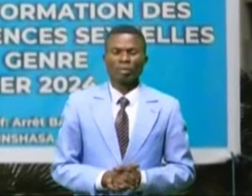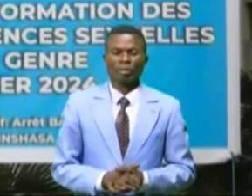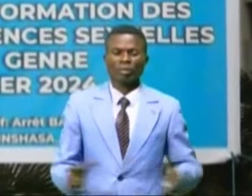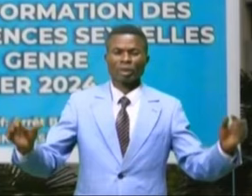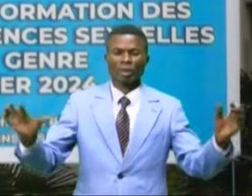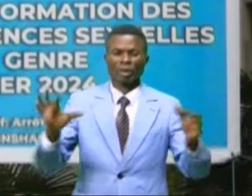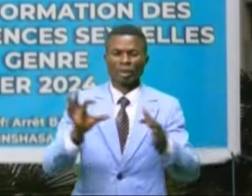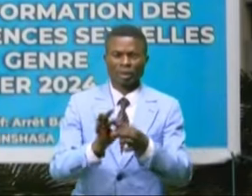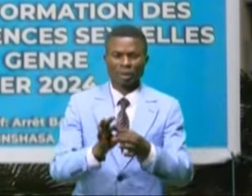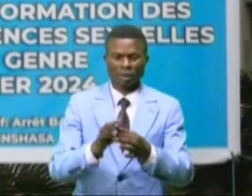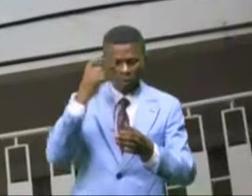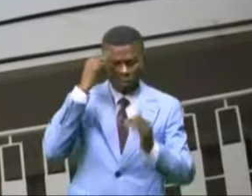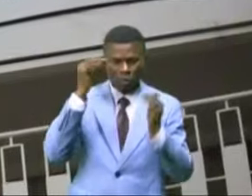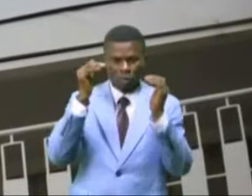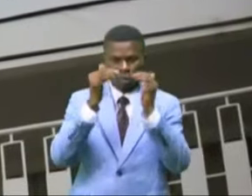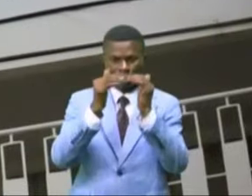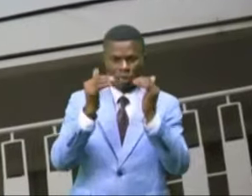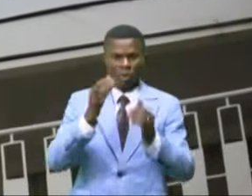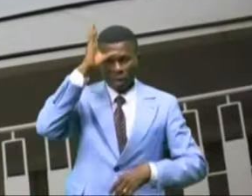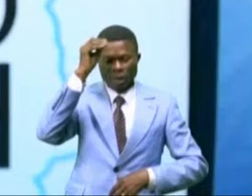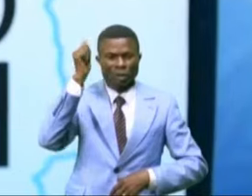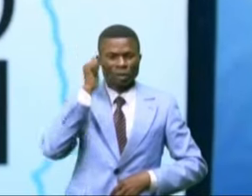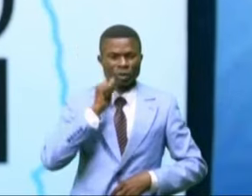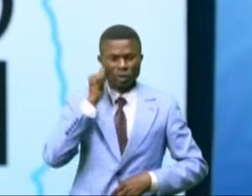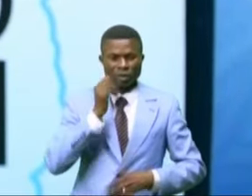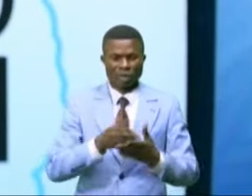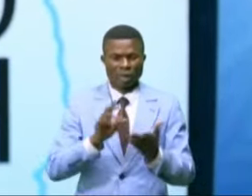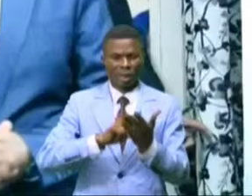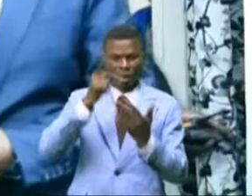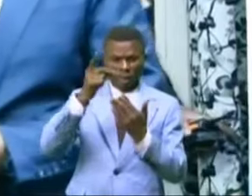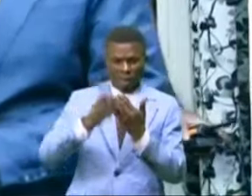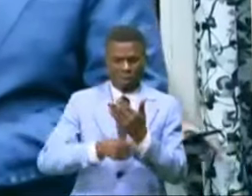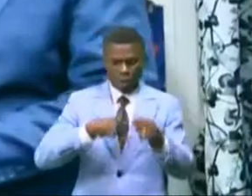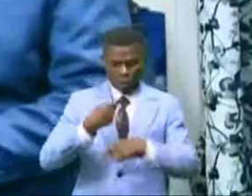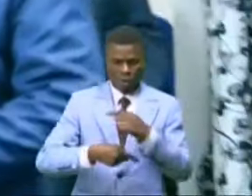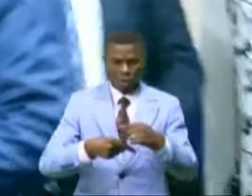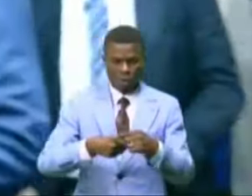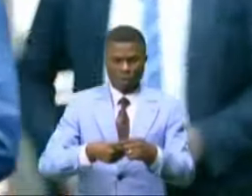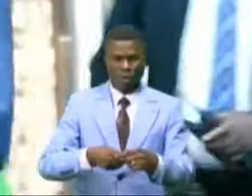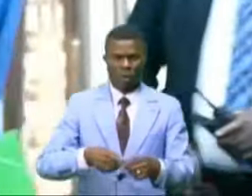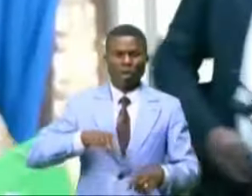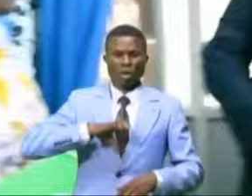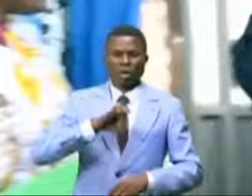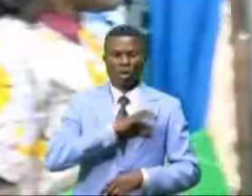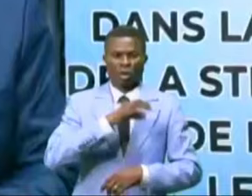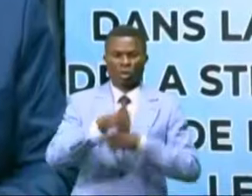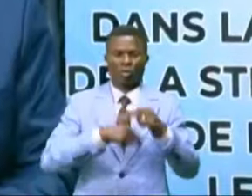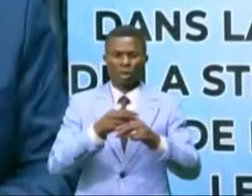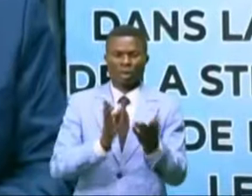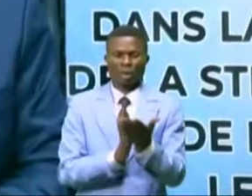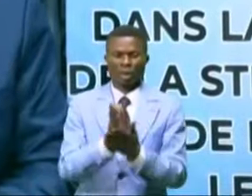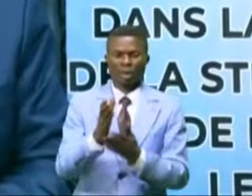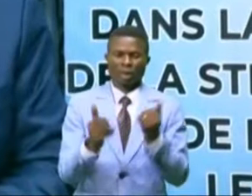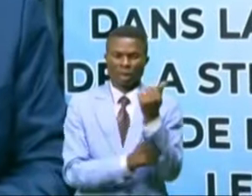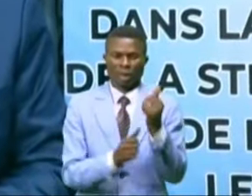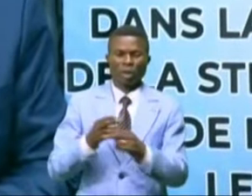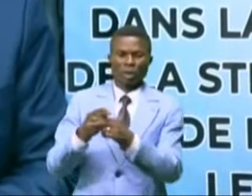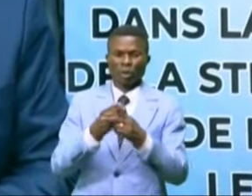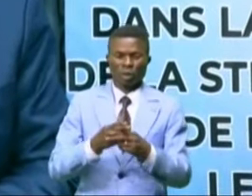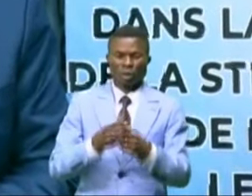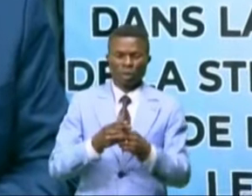Unis pour l'égalité du genre, un projet mis en œuvre par la Commission nationale de droits de l'homme, supervisée